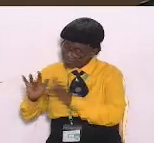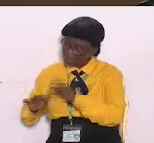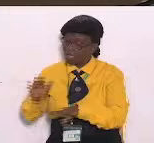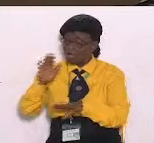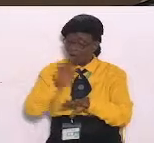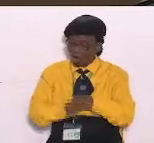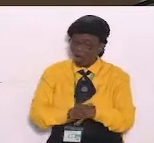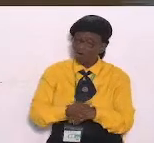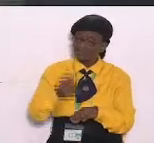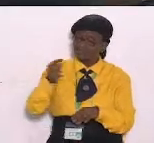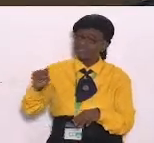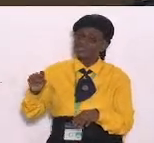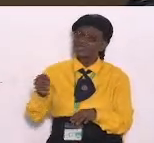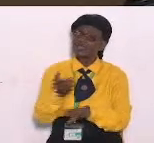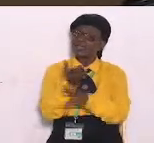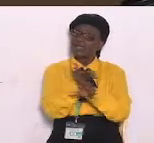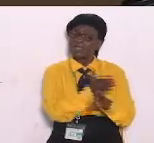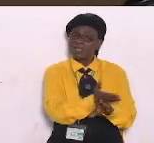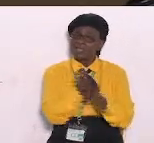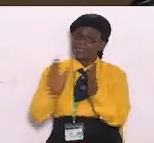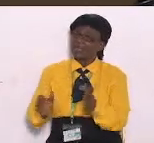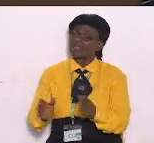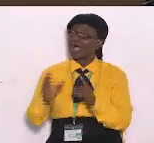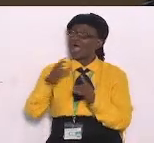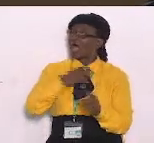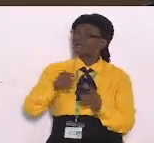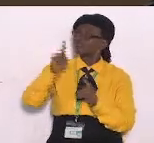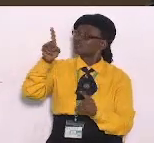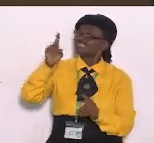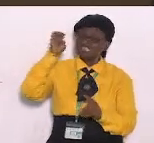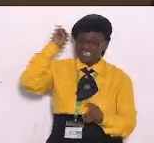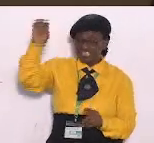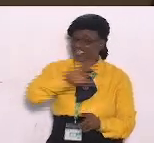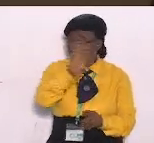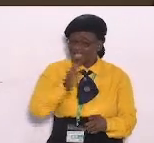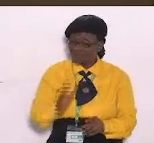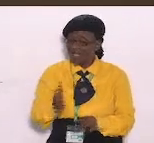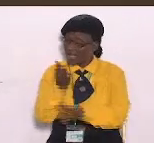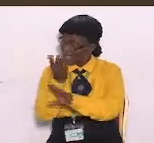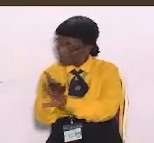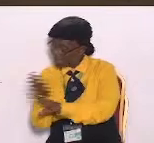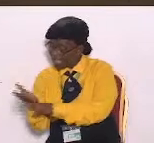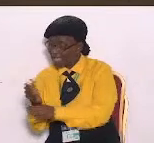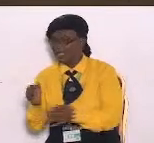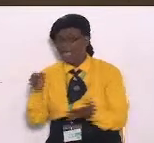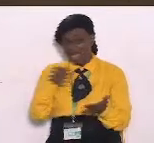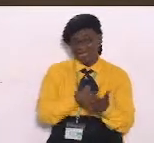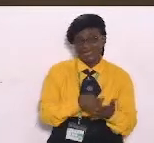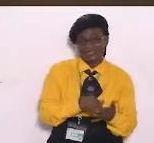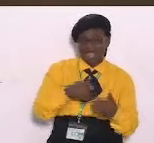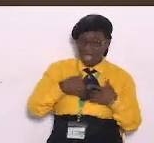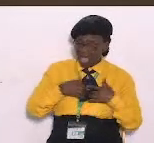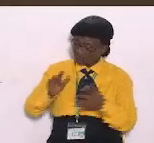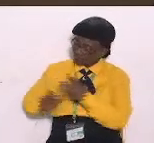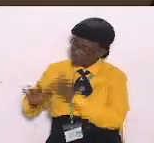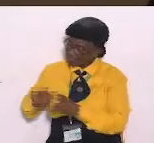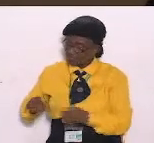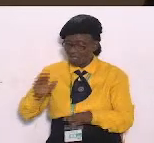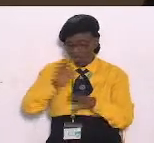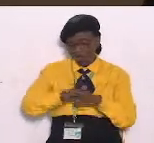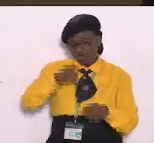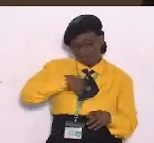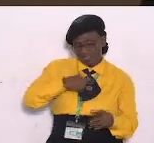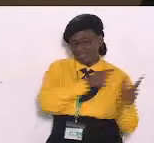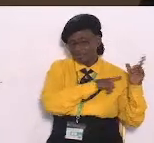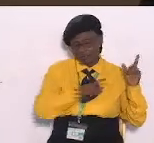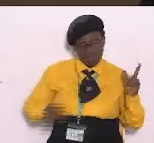eu miséricorde sur l'aveugle mandien et il n'a jamais commandé encore a